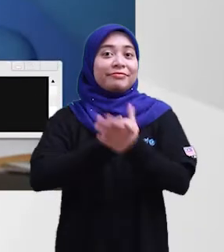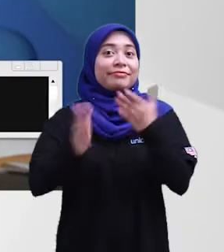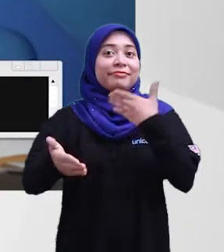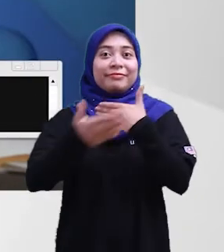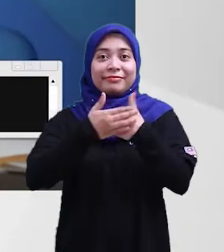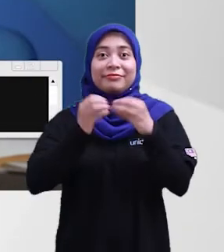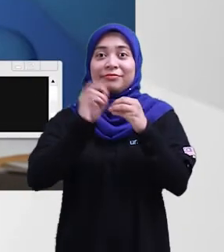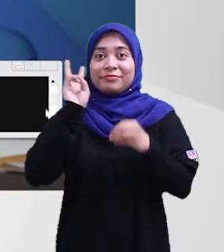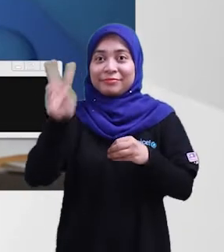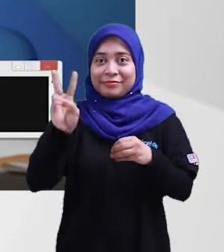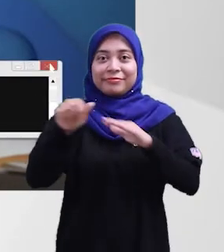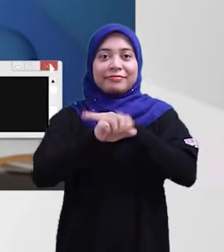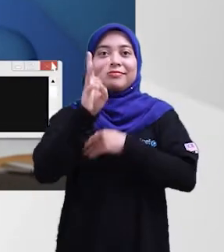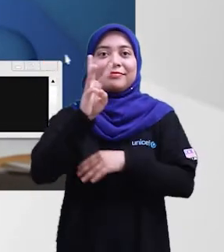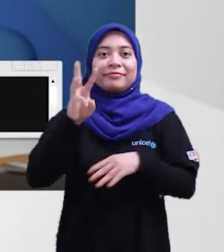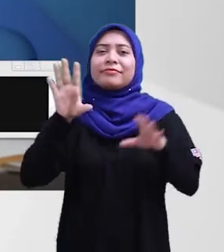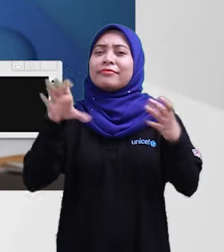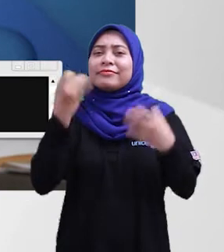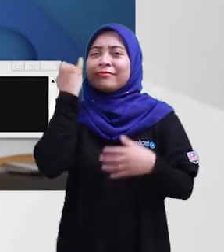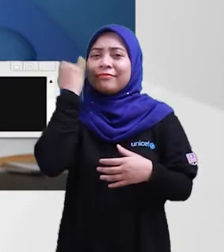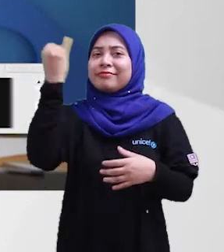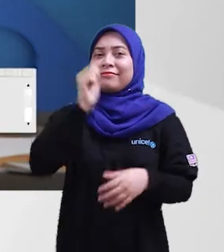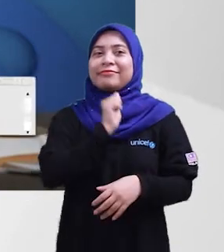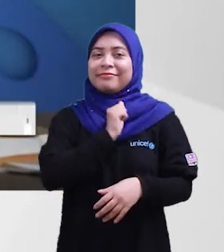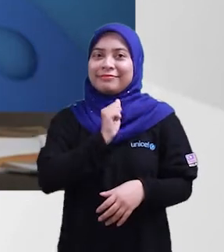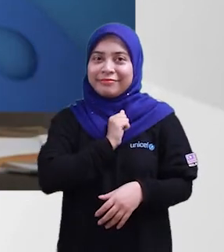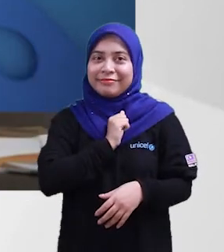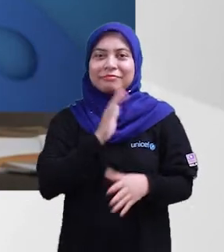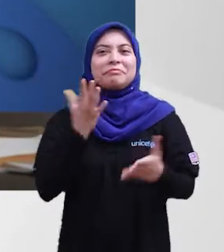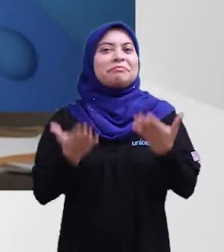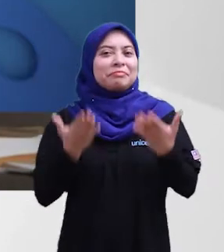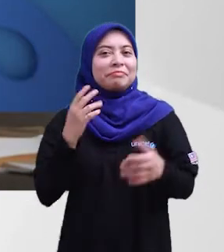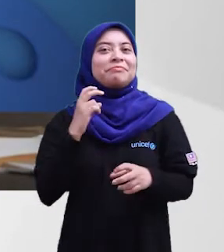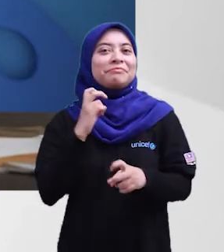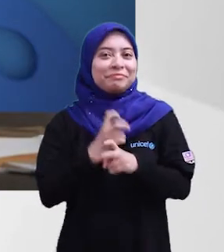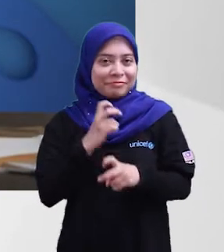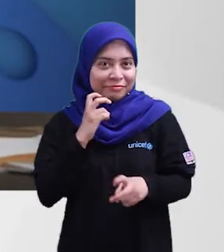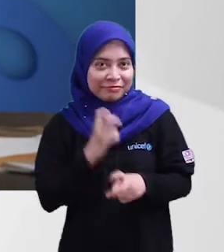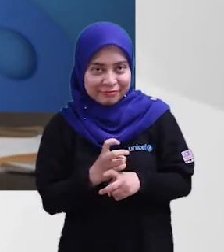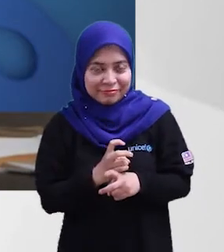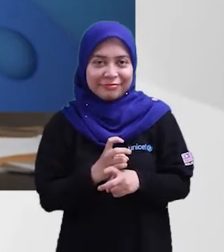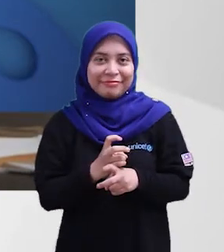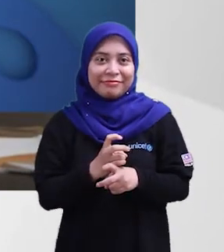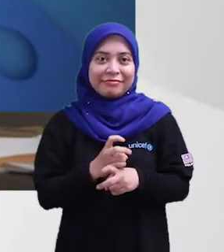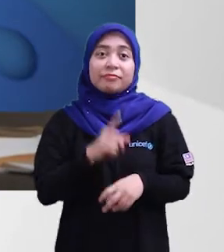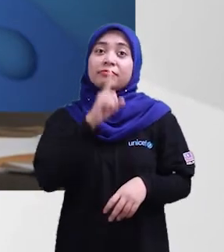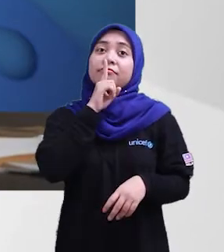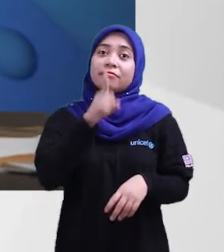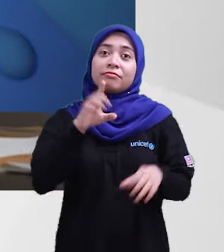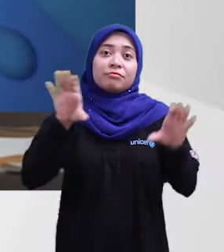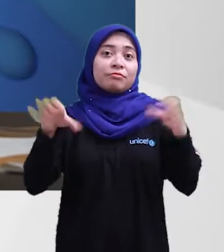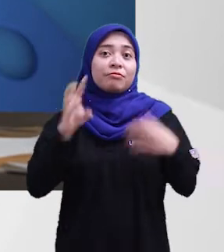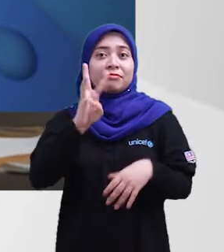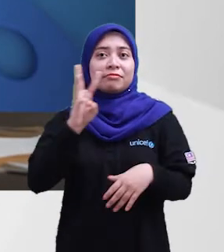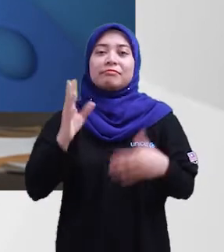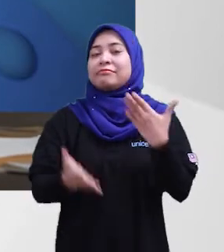selamat kembali ke episod 2 siri Asas Web. Idea mencipta laman web sendiri mungkin rasa macam terlalu sukar, tetapi